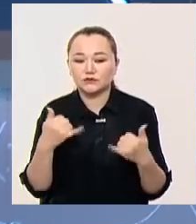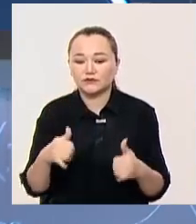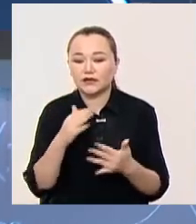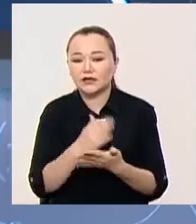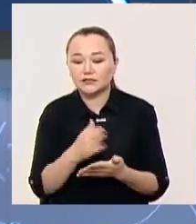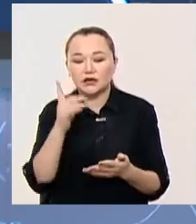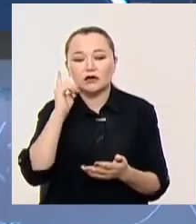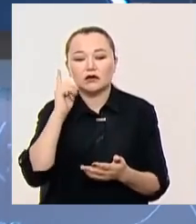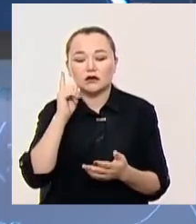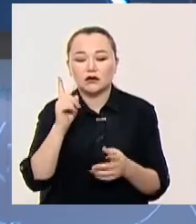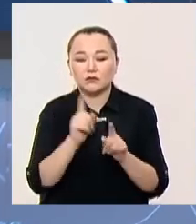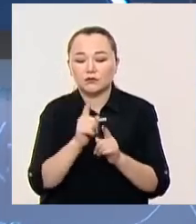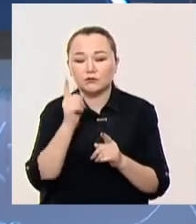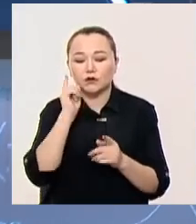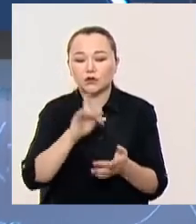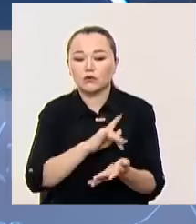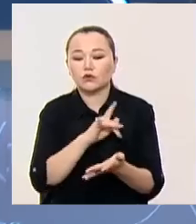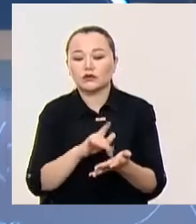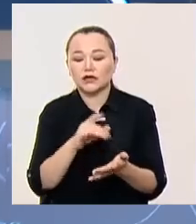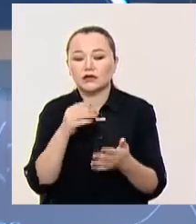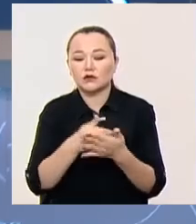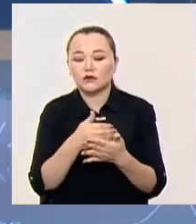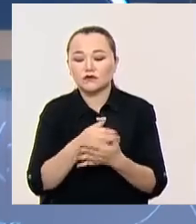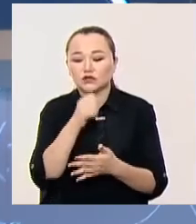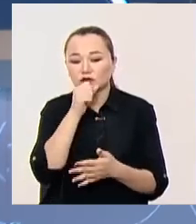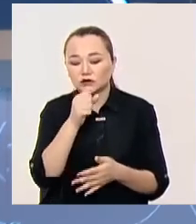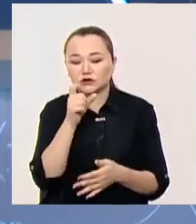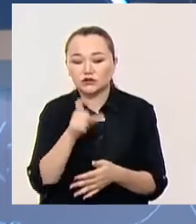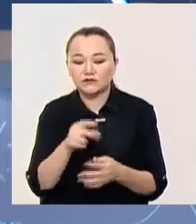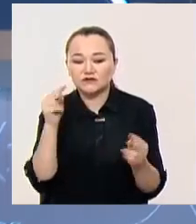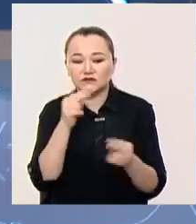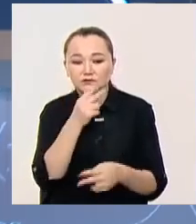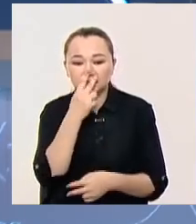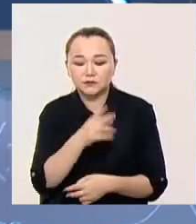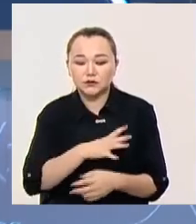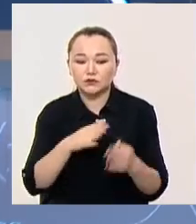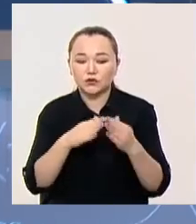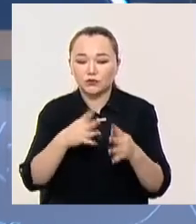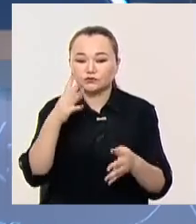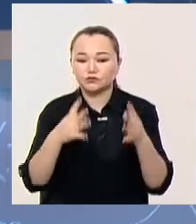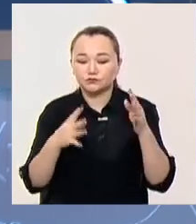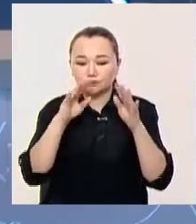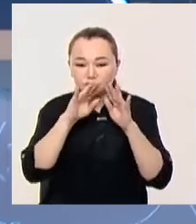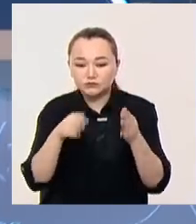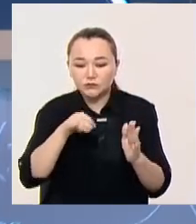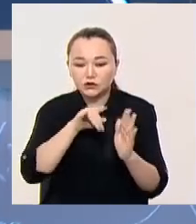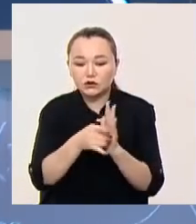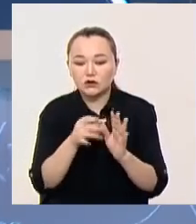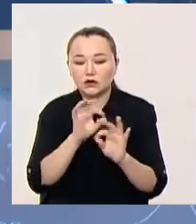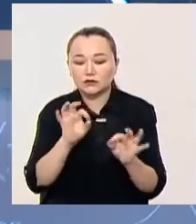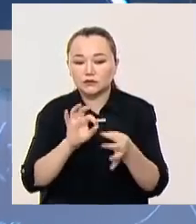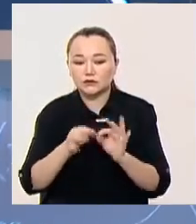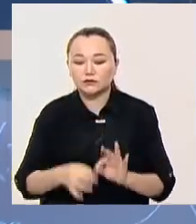Сан дәуірдің көзіндей болған ежелгі қалаға информбюро тілшісі де куә болып келді. Жартастағы үйлердің жағдайын Нұрадин Рахай